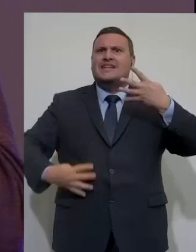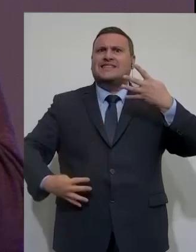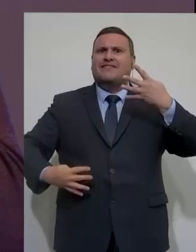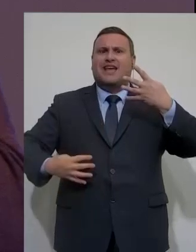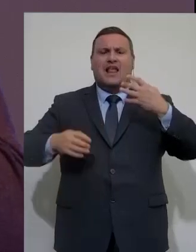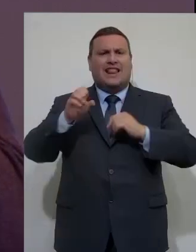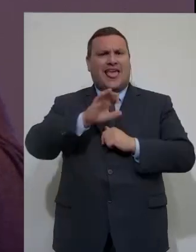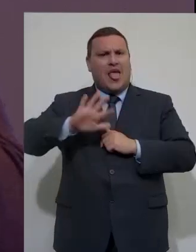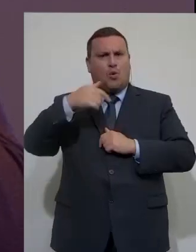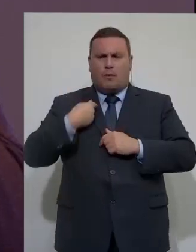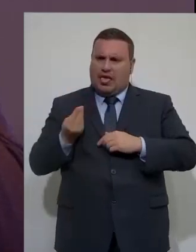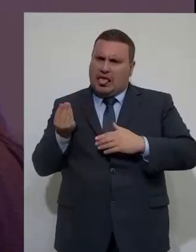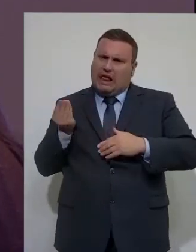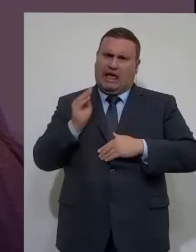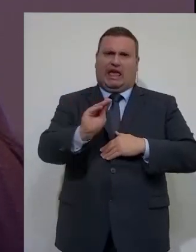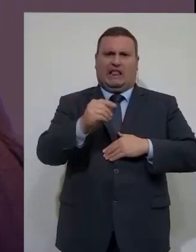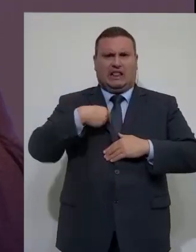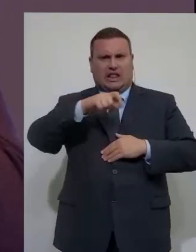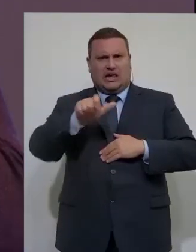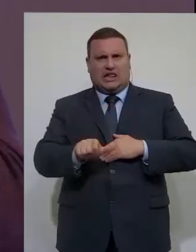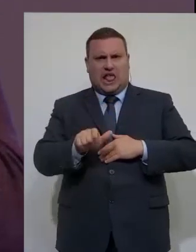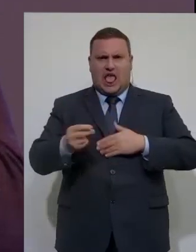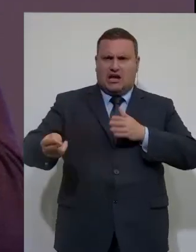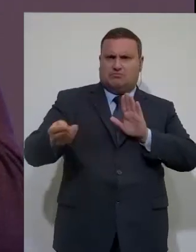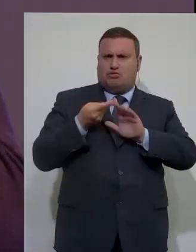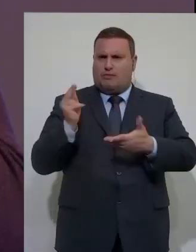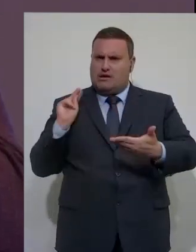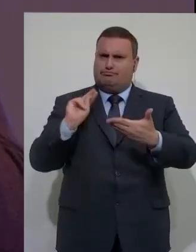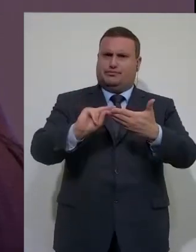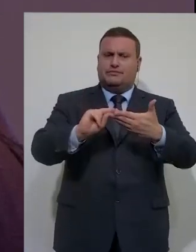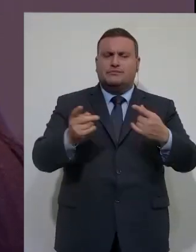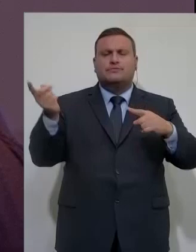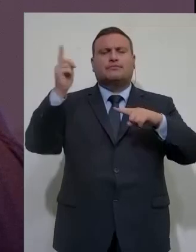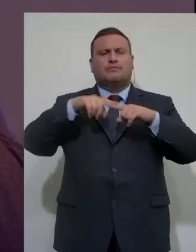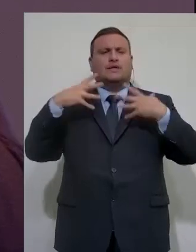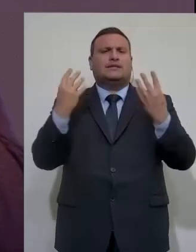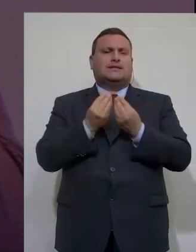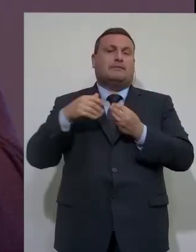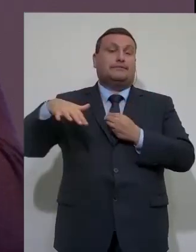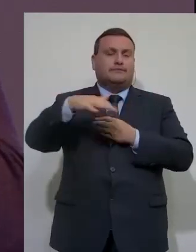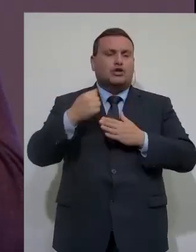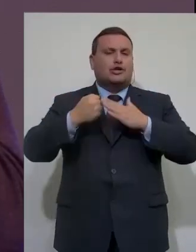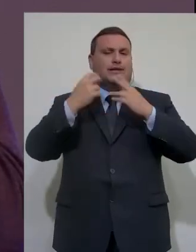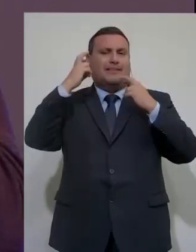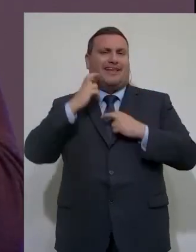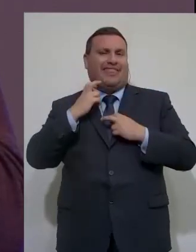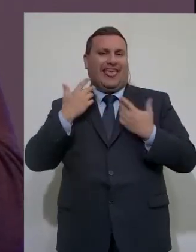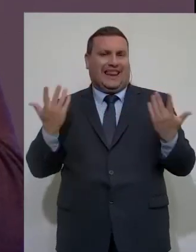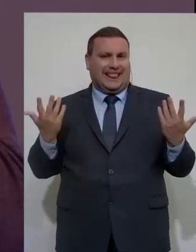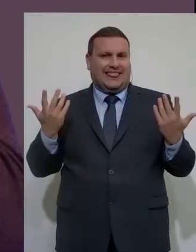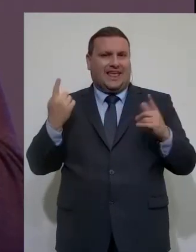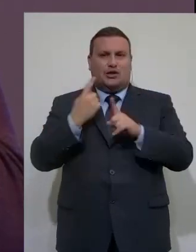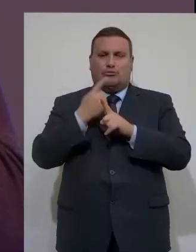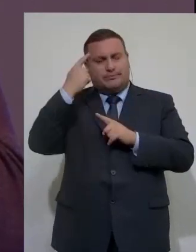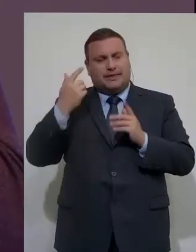ci permettano di accedere ai finanziamenti con le caratteristiche specifiche del mondo green. E questo è un elemento molto importante, perché su